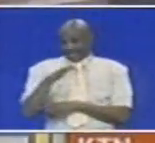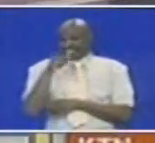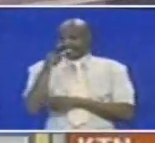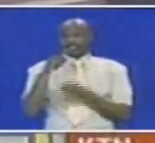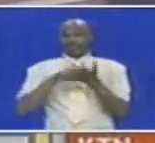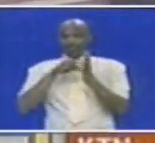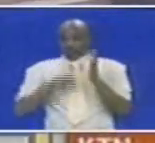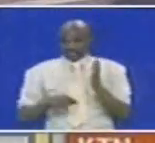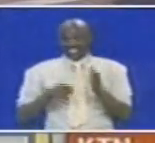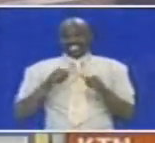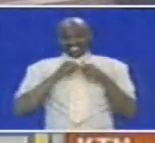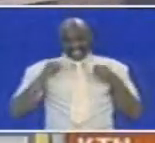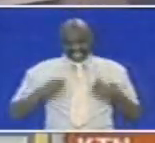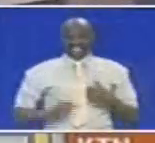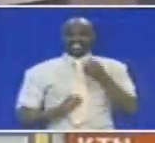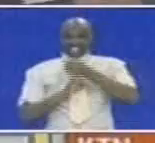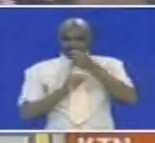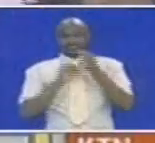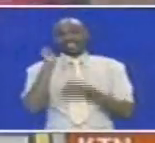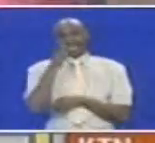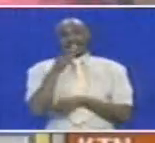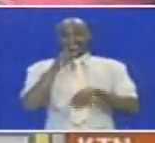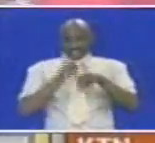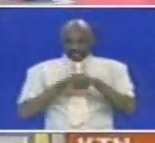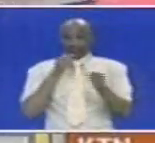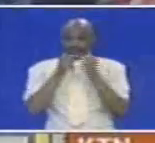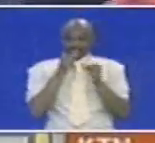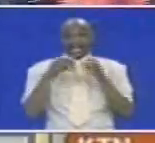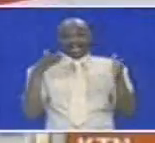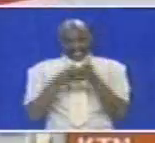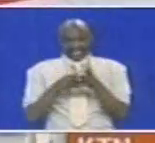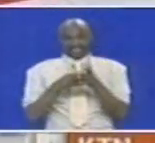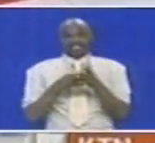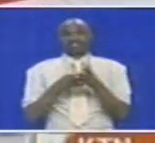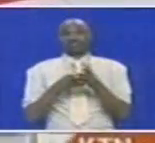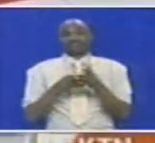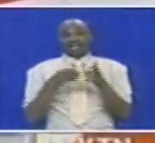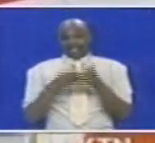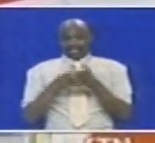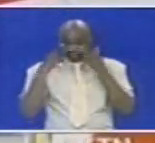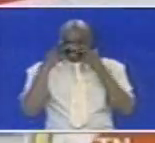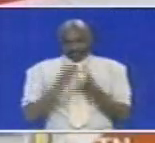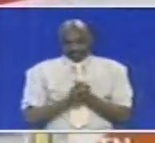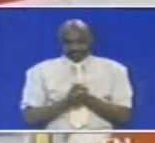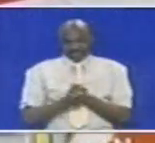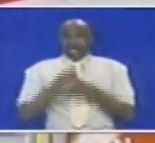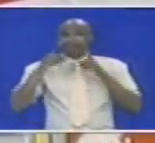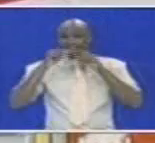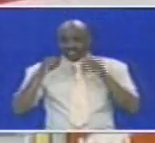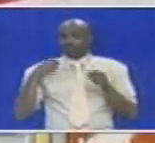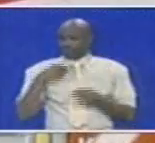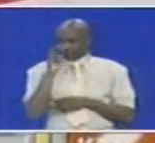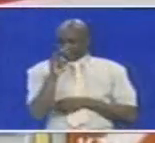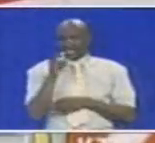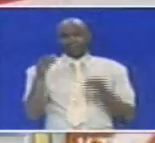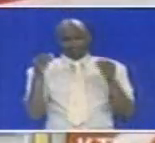kwamba Uchina inaunga mkono juhudi za Kenya za kupambana na ukosefu wa usalama. The message that we would like to see that... Kongamano kuu